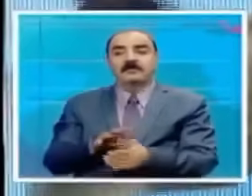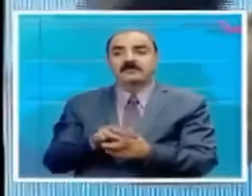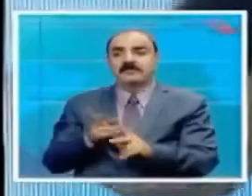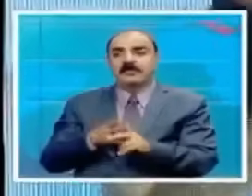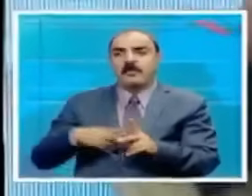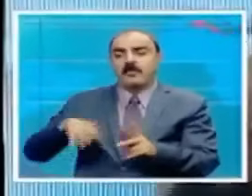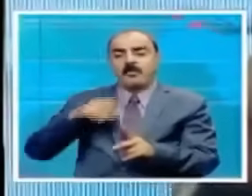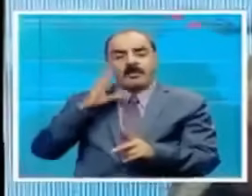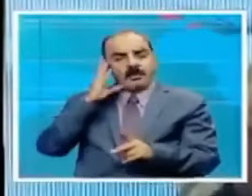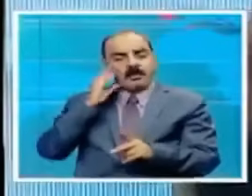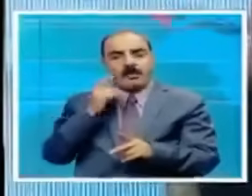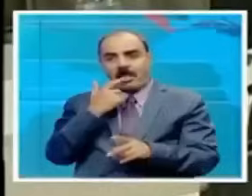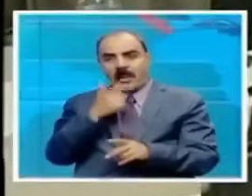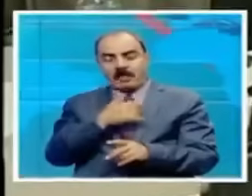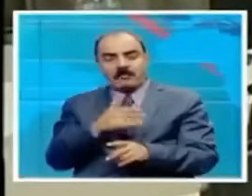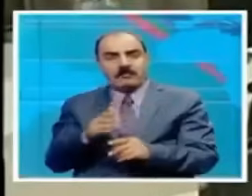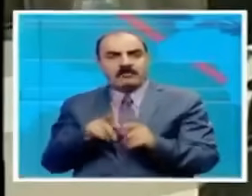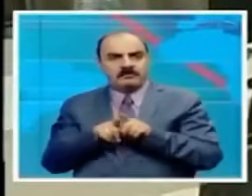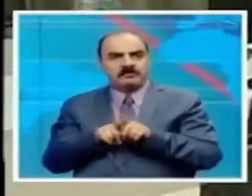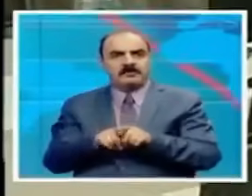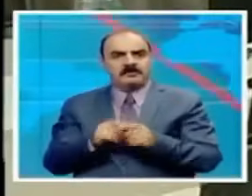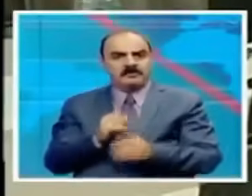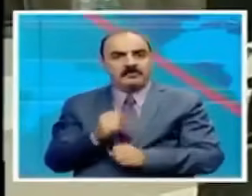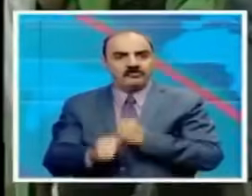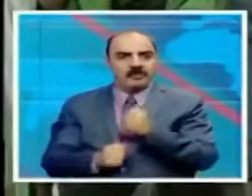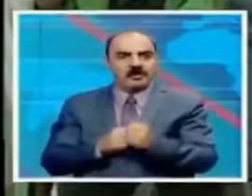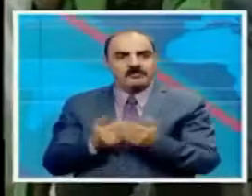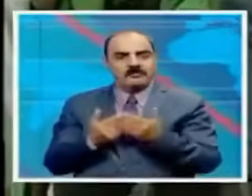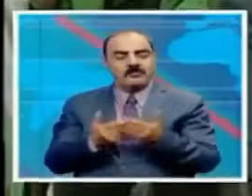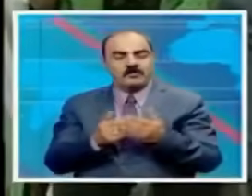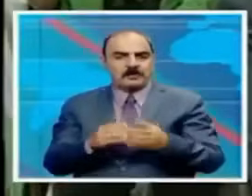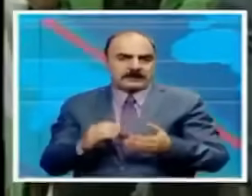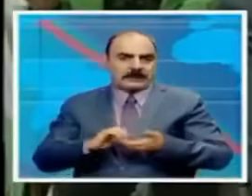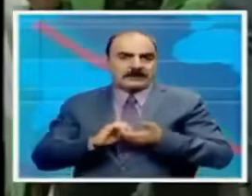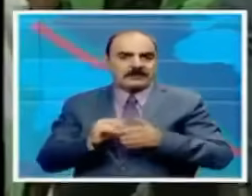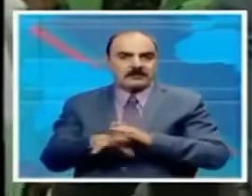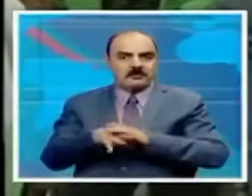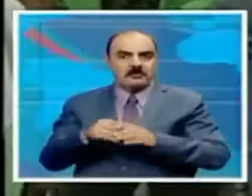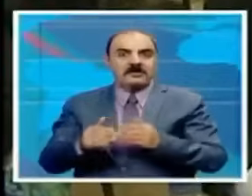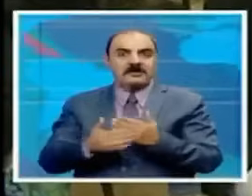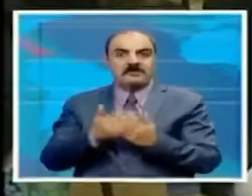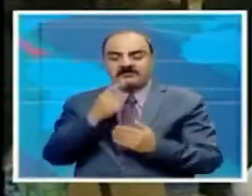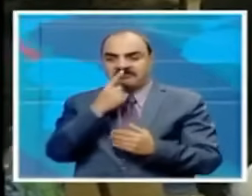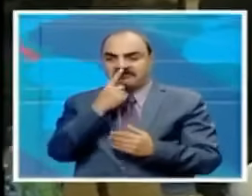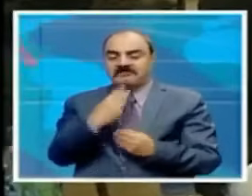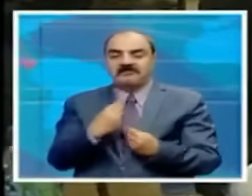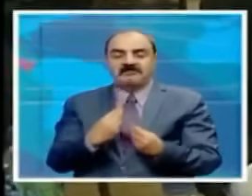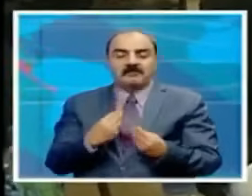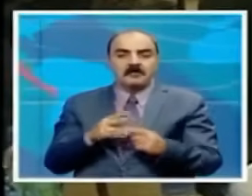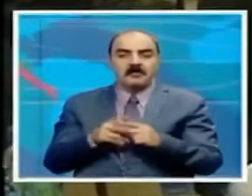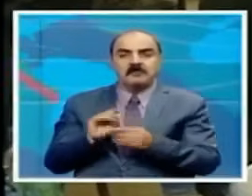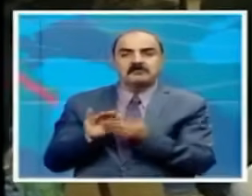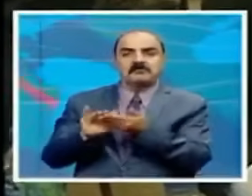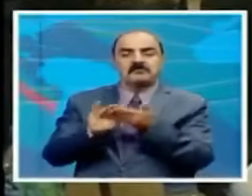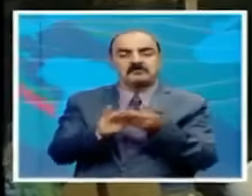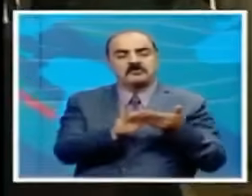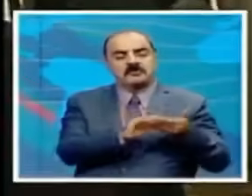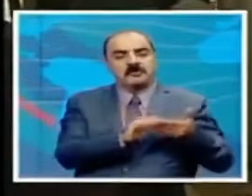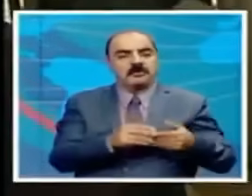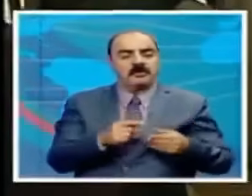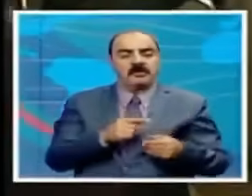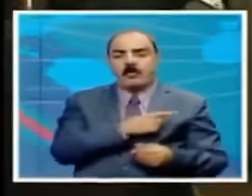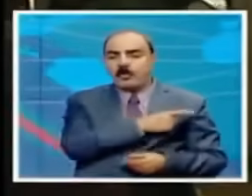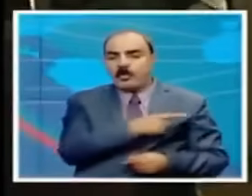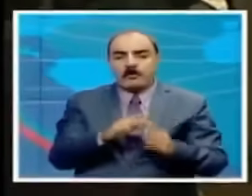الدولة الدائم لمواجهة كافة التحديات وتقديم حزمة من المشروعات البيئية وبرامج تنموية واستثمارية